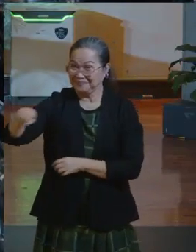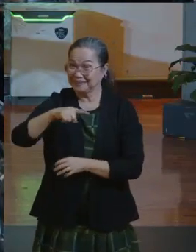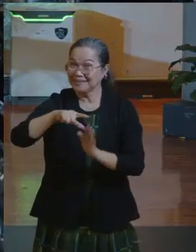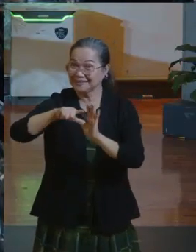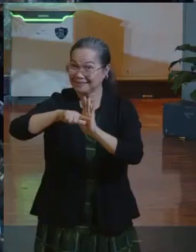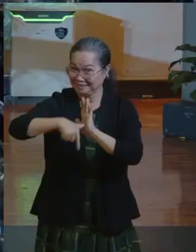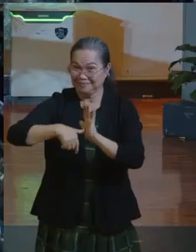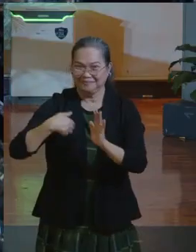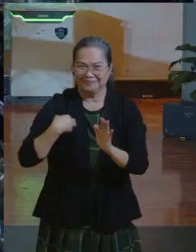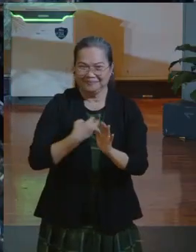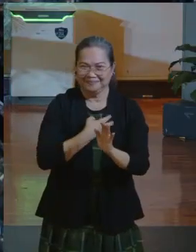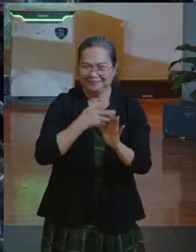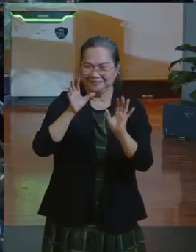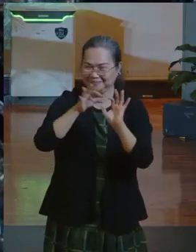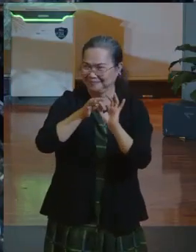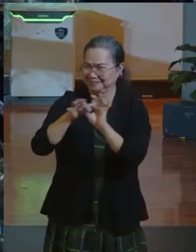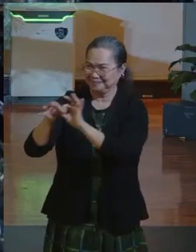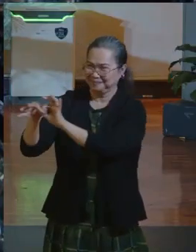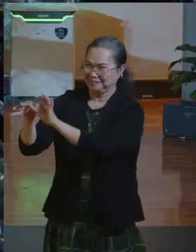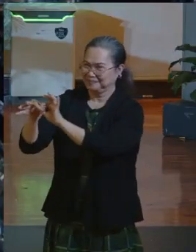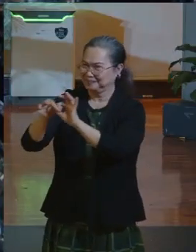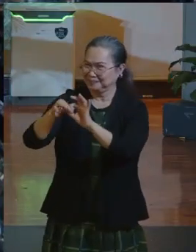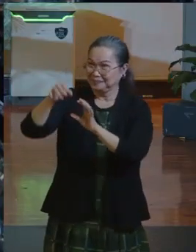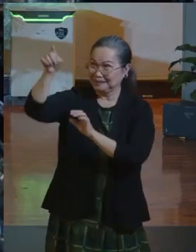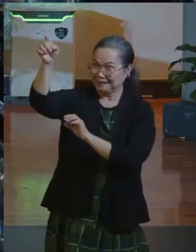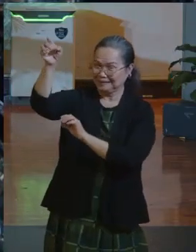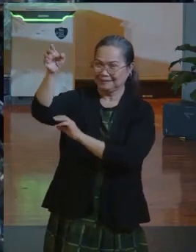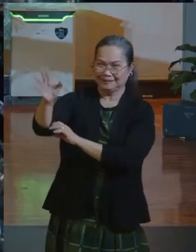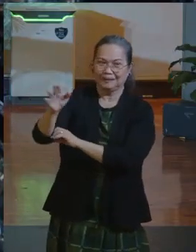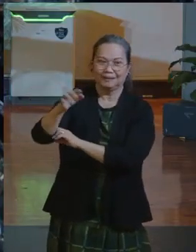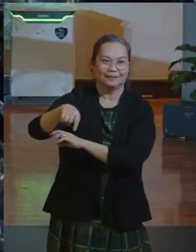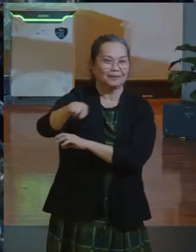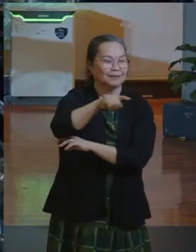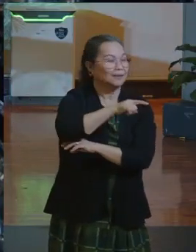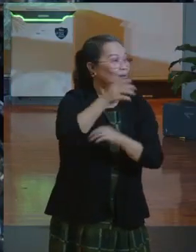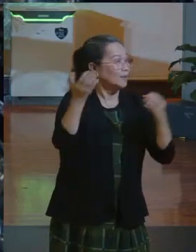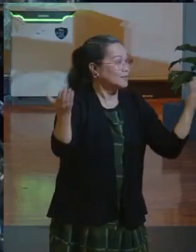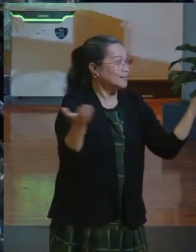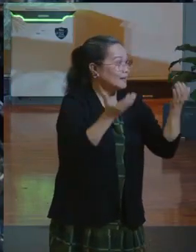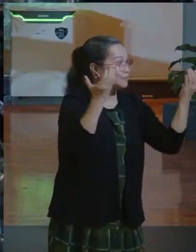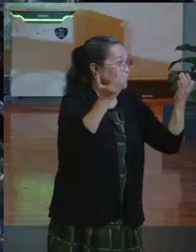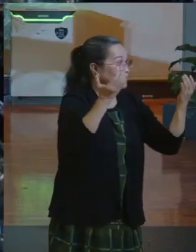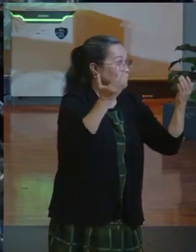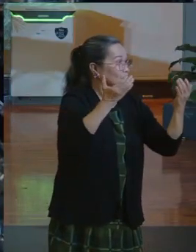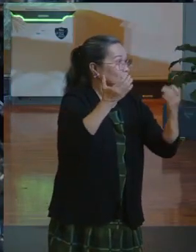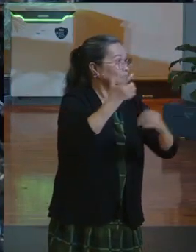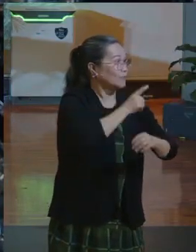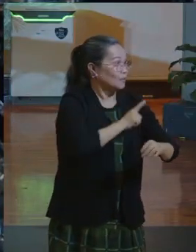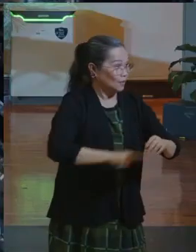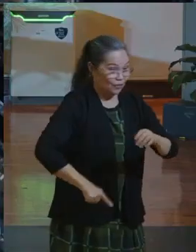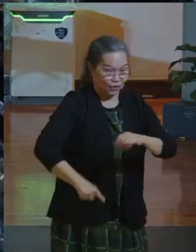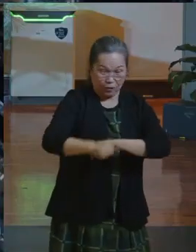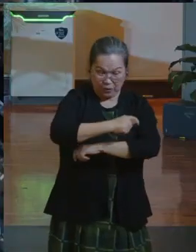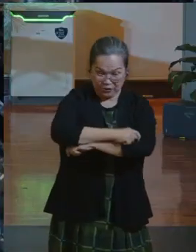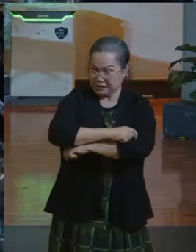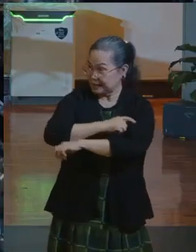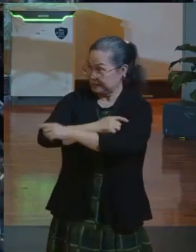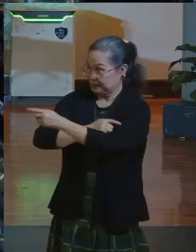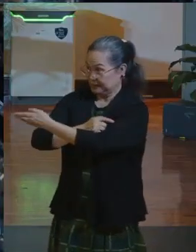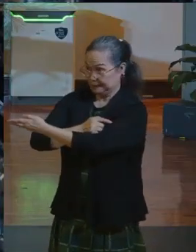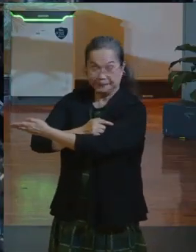aming pakikiugnay sa Panginoon at sa pagdiriwang ng kanyang banal na